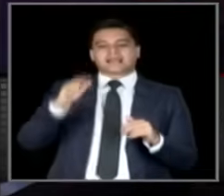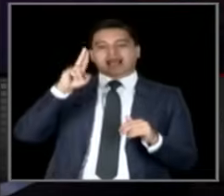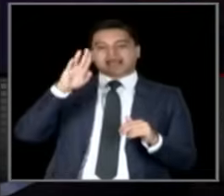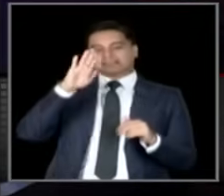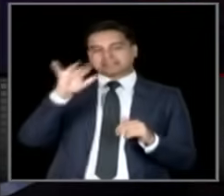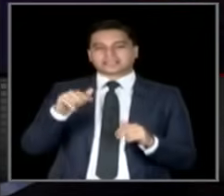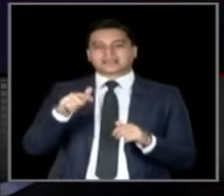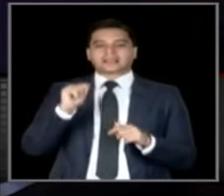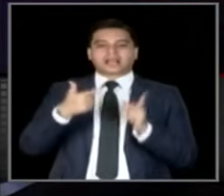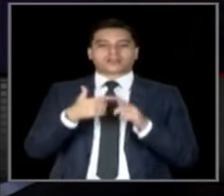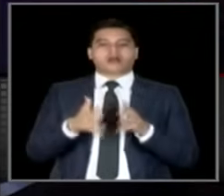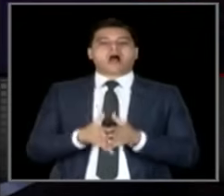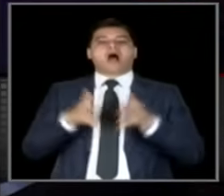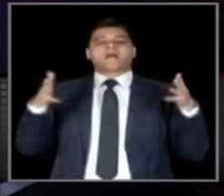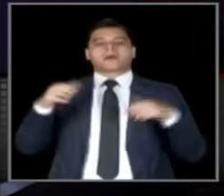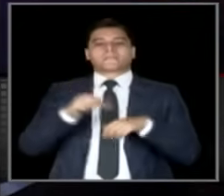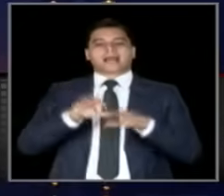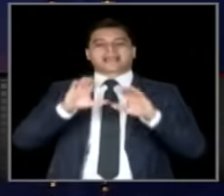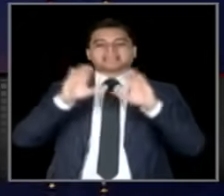تاني أكبر سد في إفريقيا